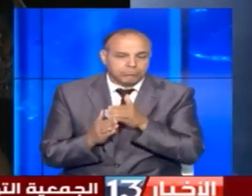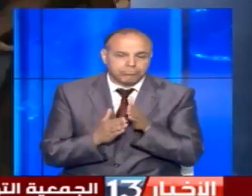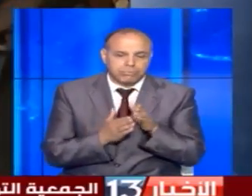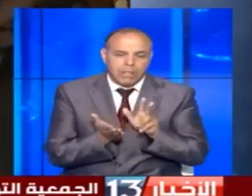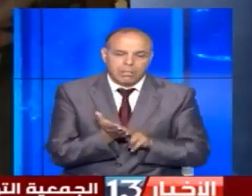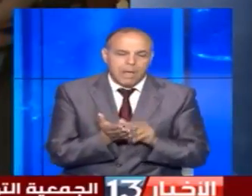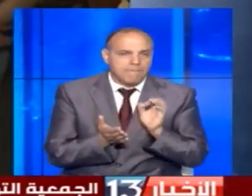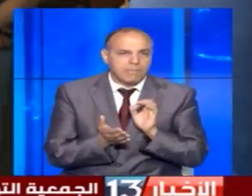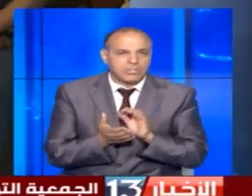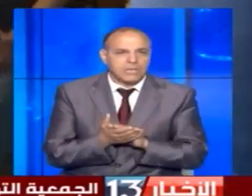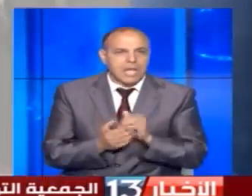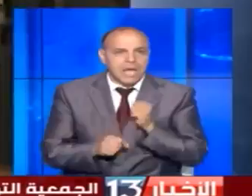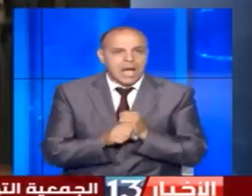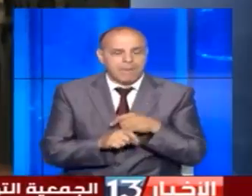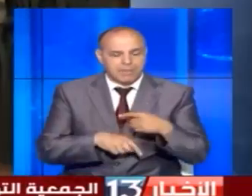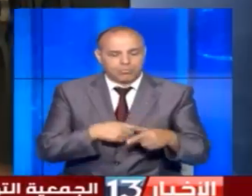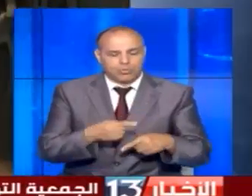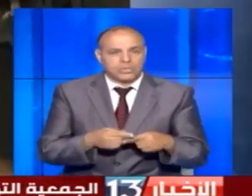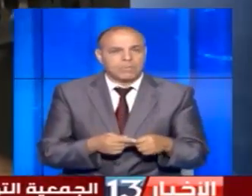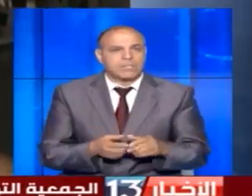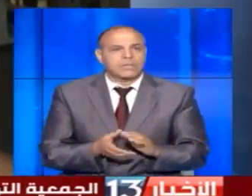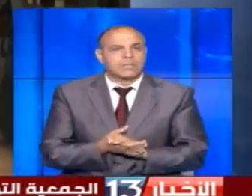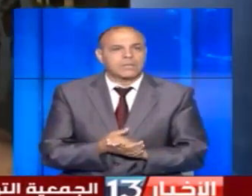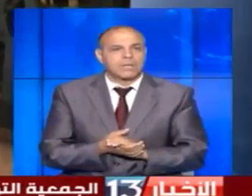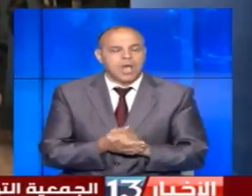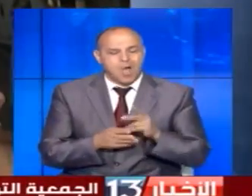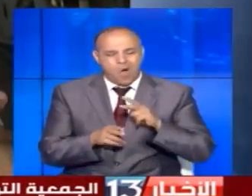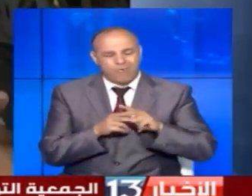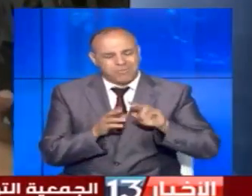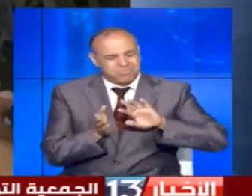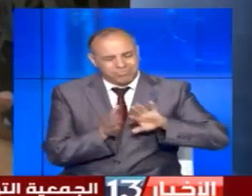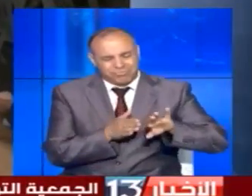تطبق. العمل مستمر ونقضيه على العنف